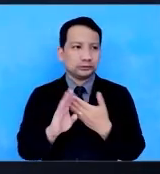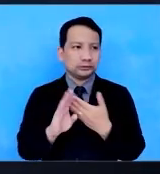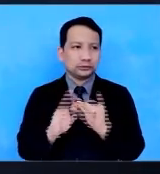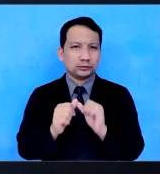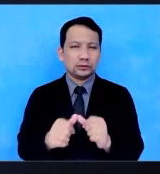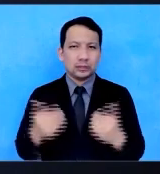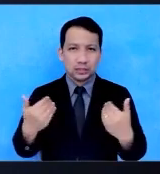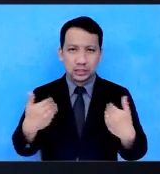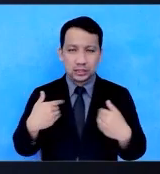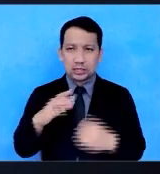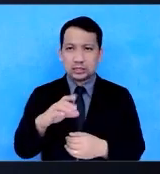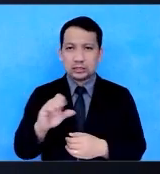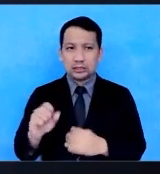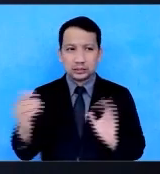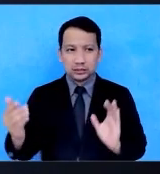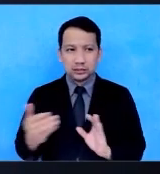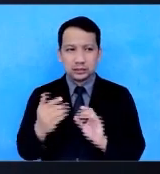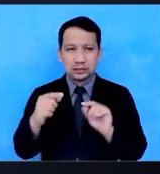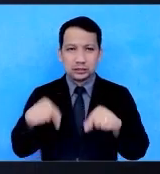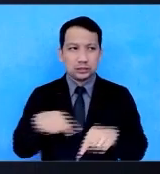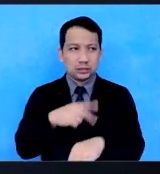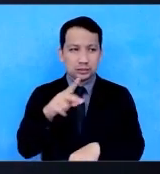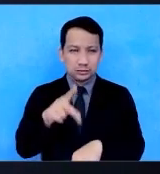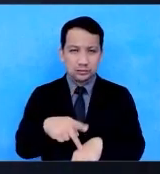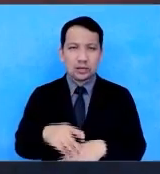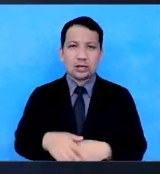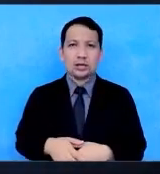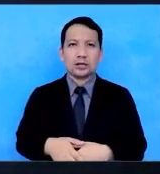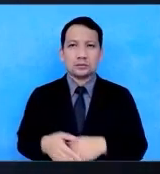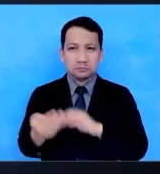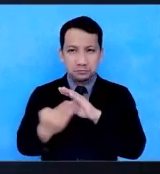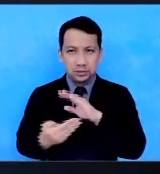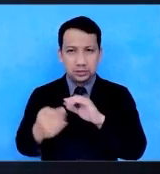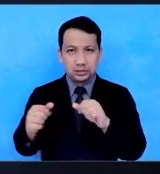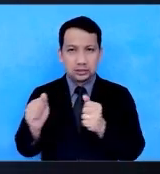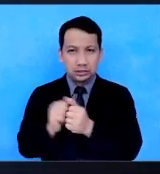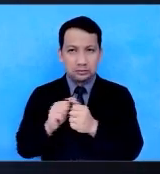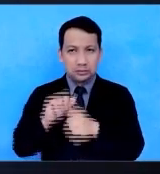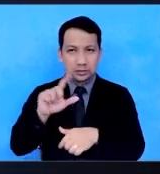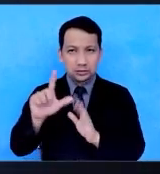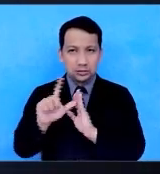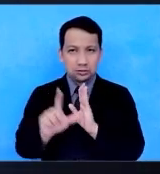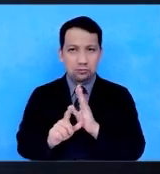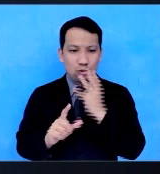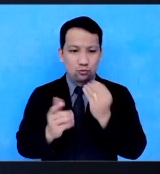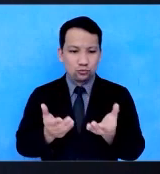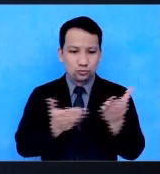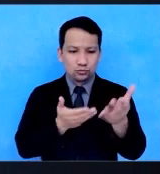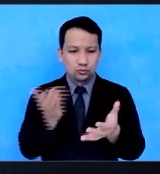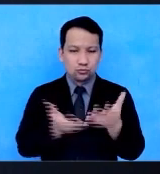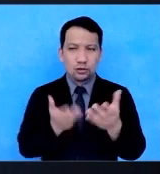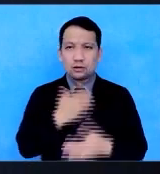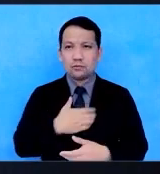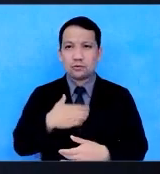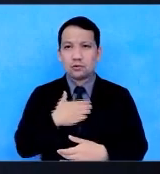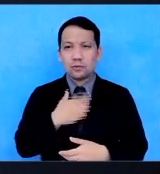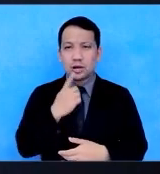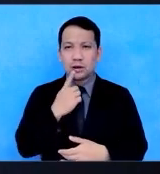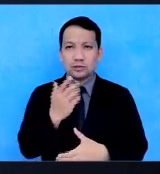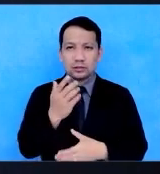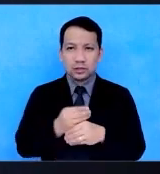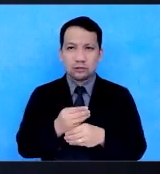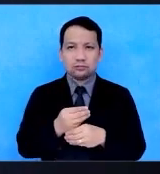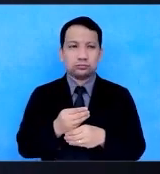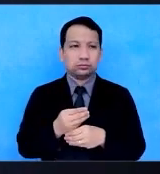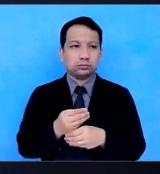meron siyang kasong hinaharap dito sa Pilipinas. Basic po ito sa batas. Dahil ang sino mang magsampa ng anumang reklamo ay may karapatang makakuha